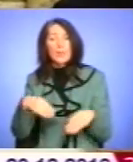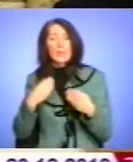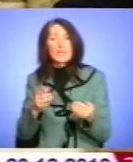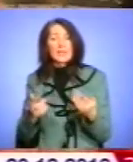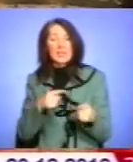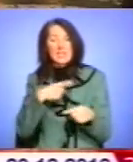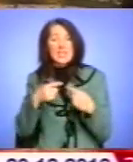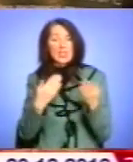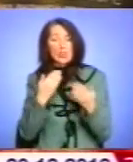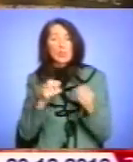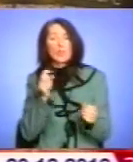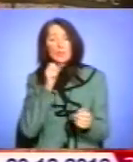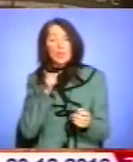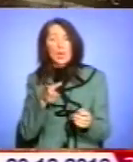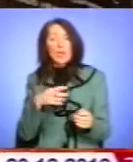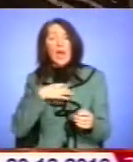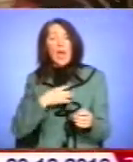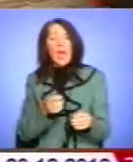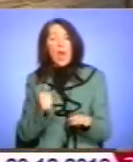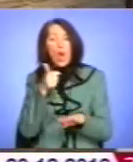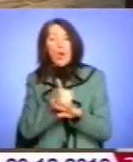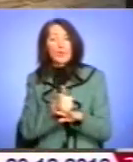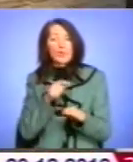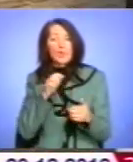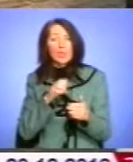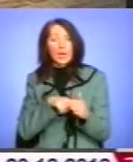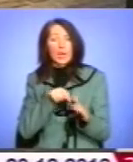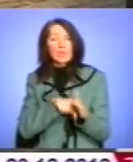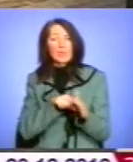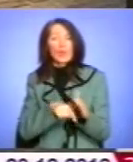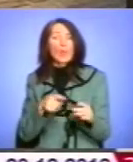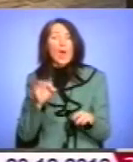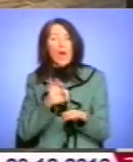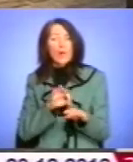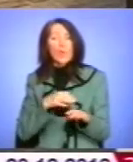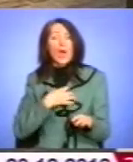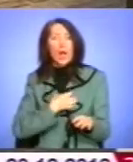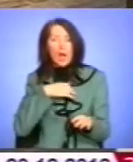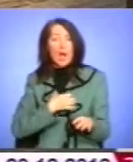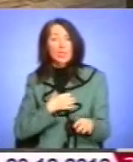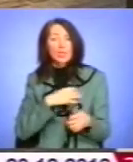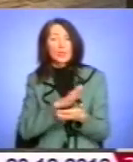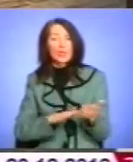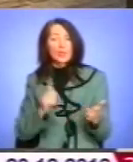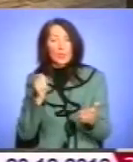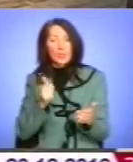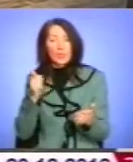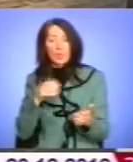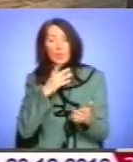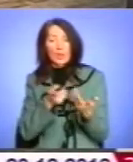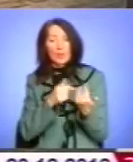Основні симптоми хвороби – кашель, який триває більше 2 тижнів, безпричинна втрата ваги, тривалі підвищені температура